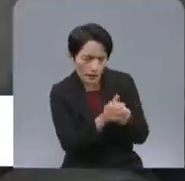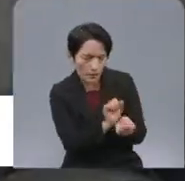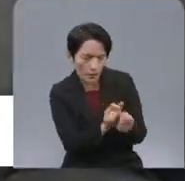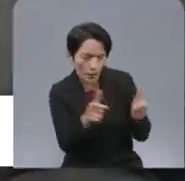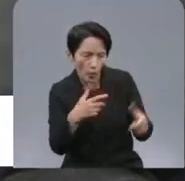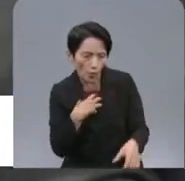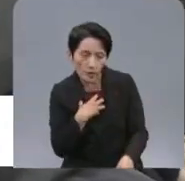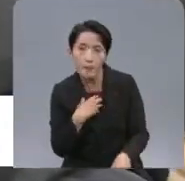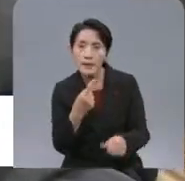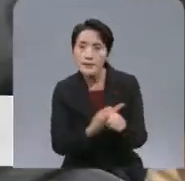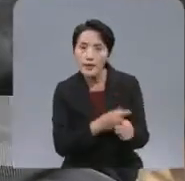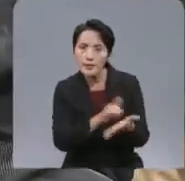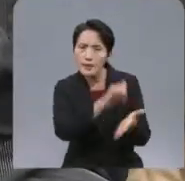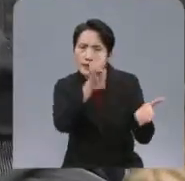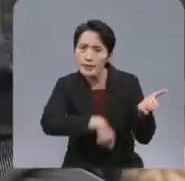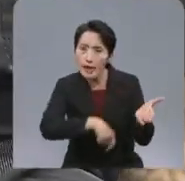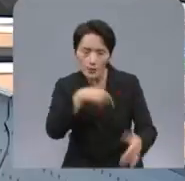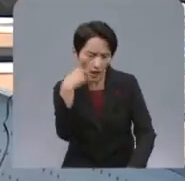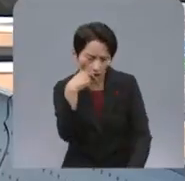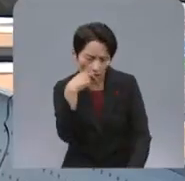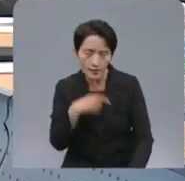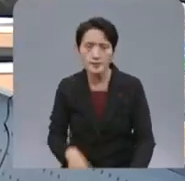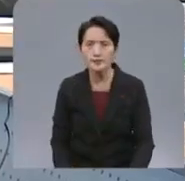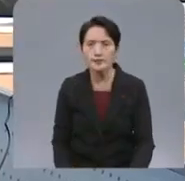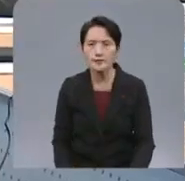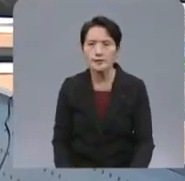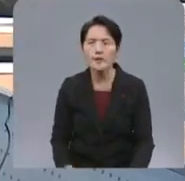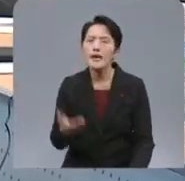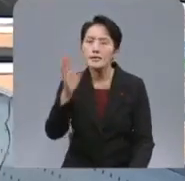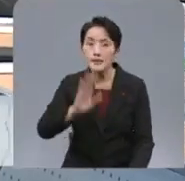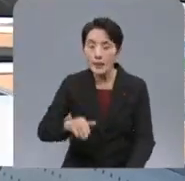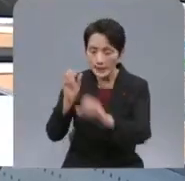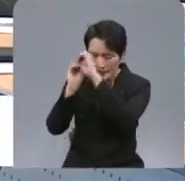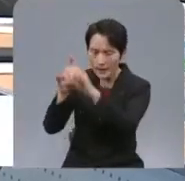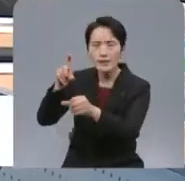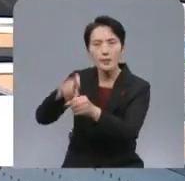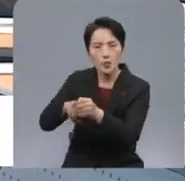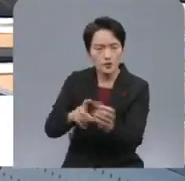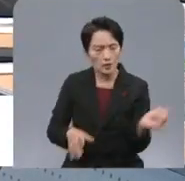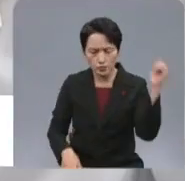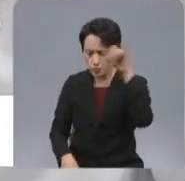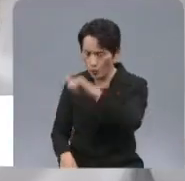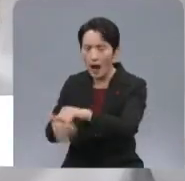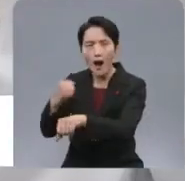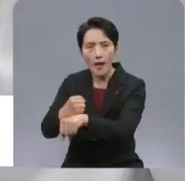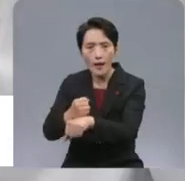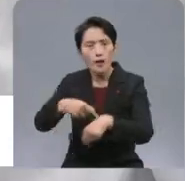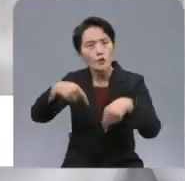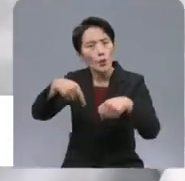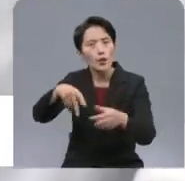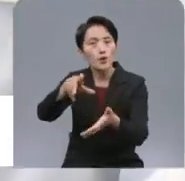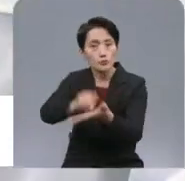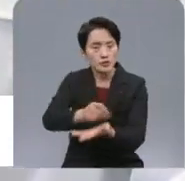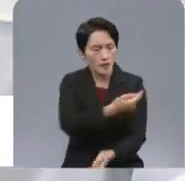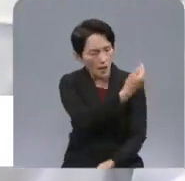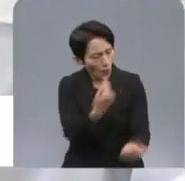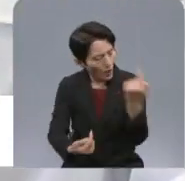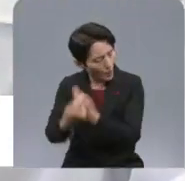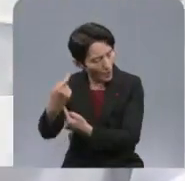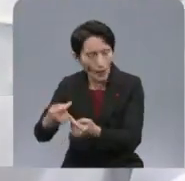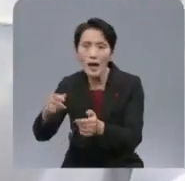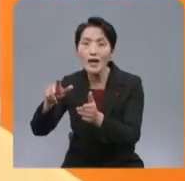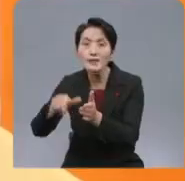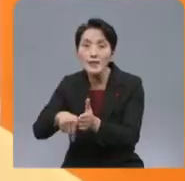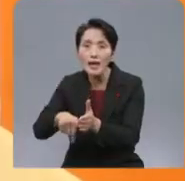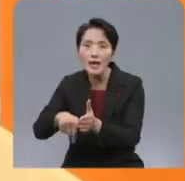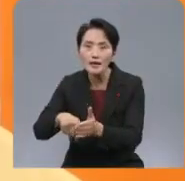ngắn hạn vào trong nước tùy theo tình hình chính phủ có khả năng sẽ kéo dài thời gian áp dụng quy định này ngoại trừ các quan chức ngoại giao hay có lý do